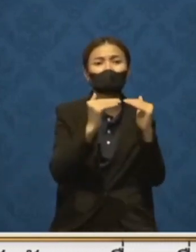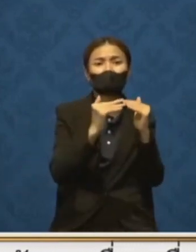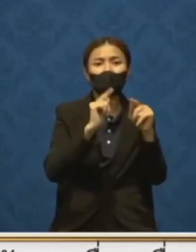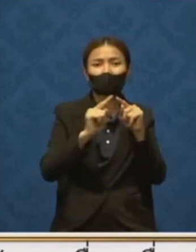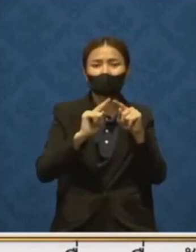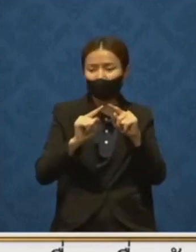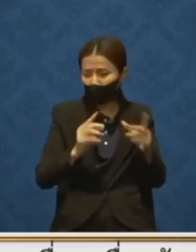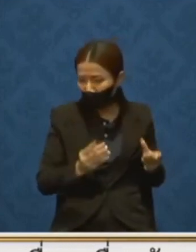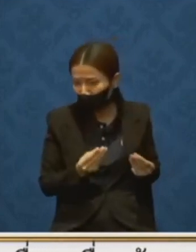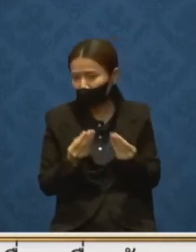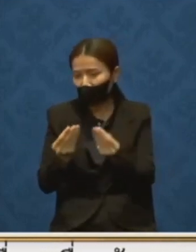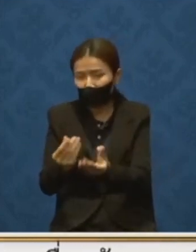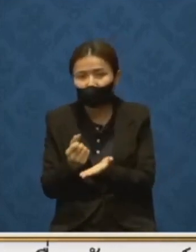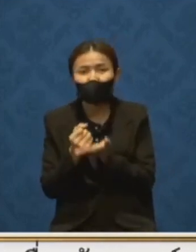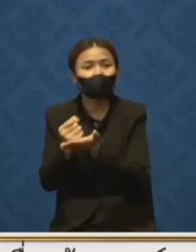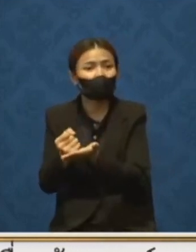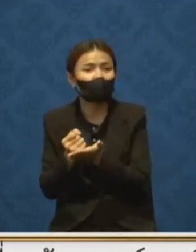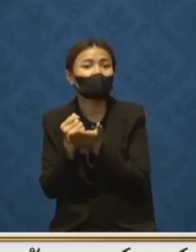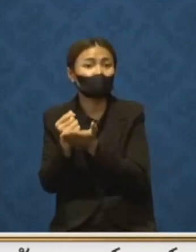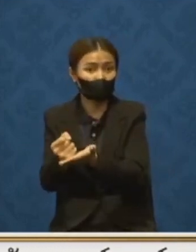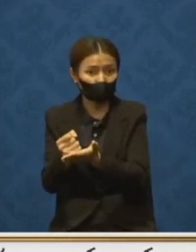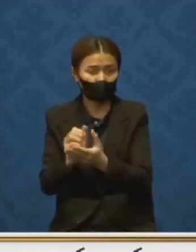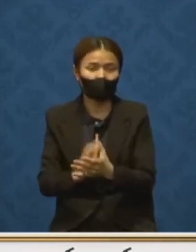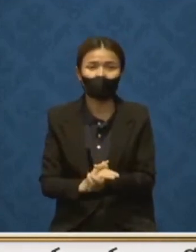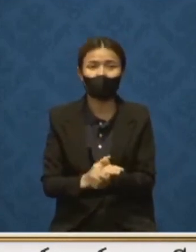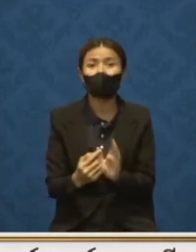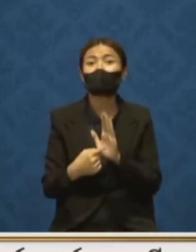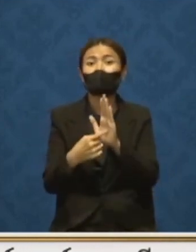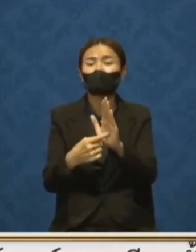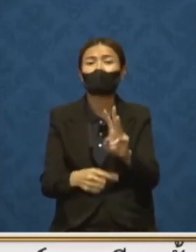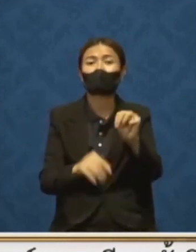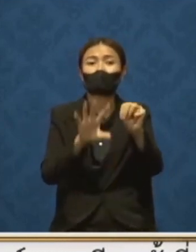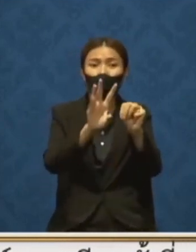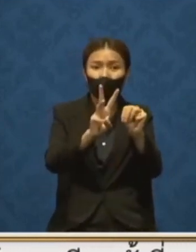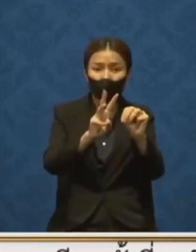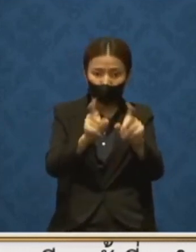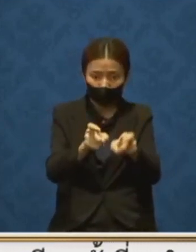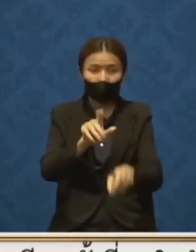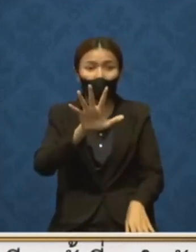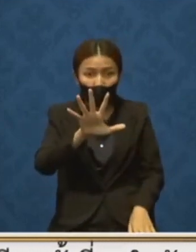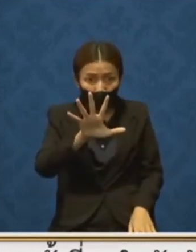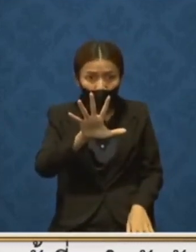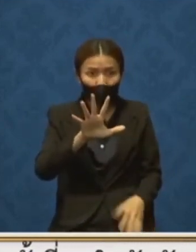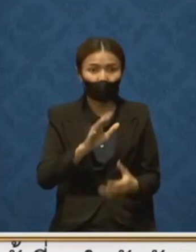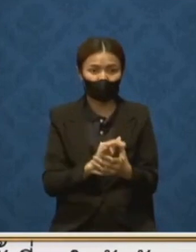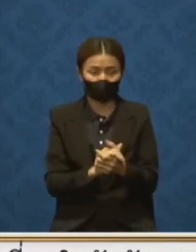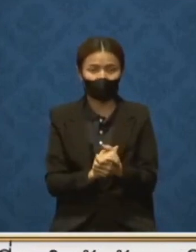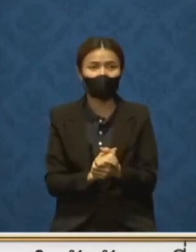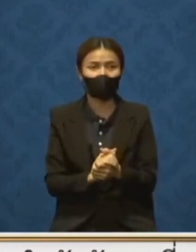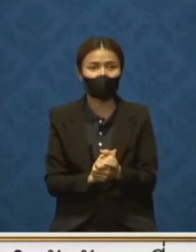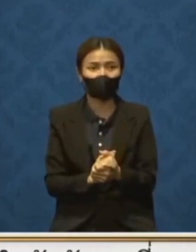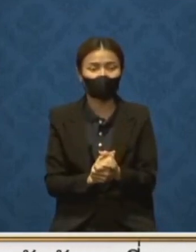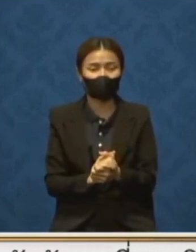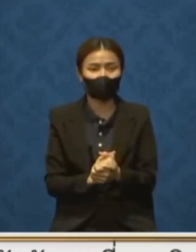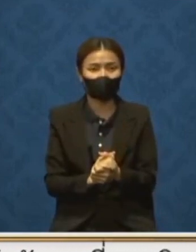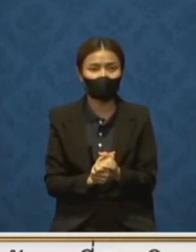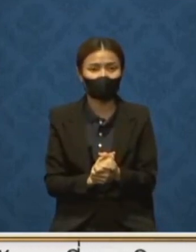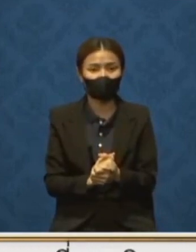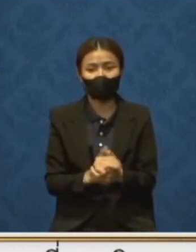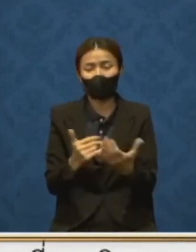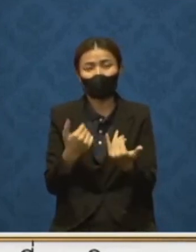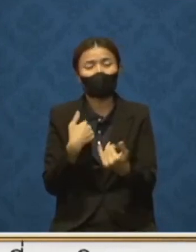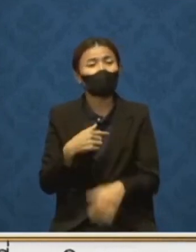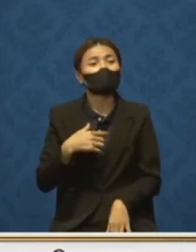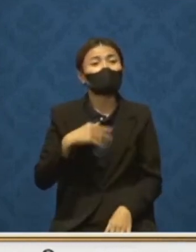ะครับอาทิความในมาตรา6เล็บ5ที่กำหนดให้สภาวิชาชีพ